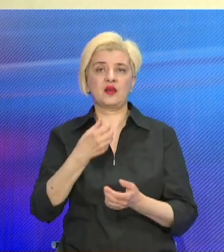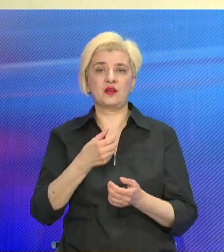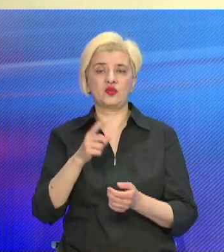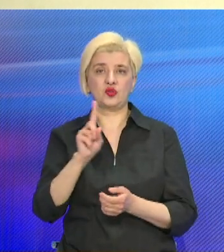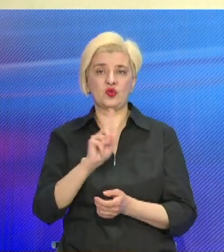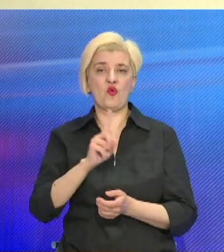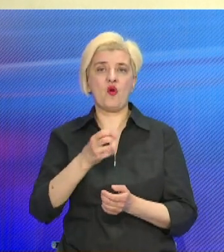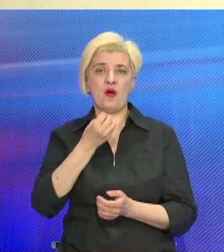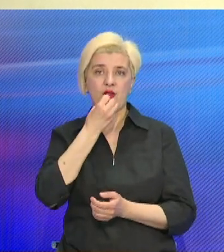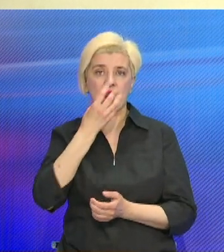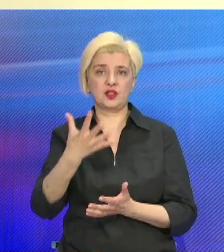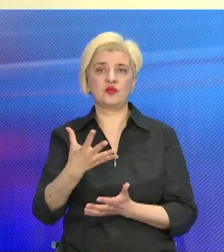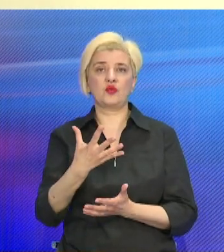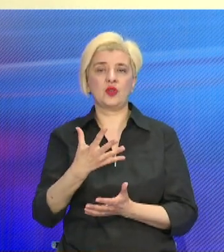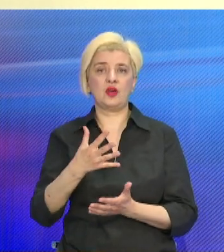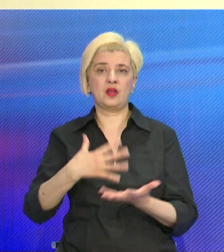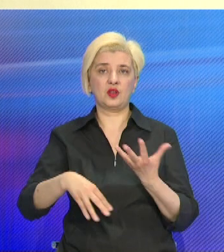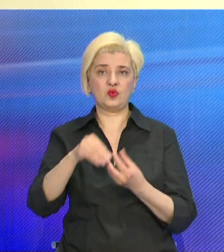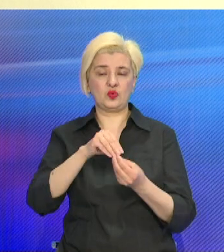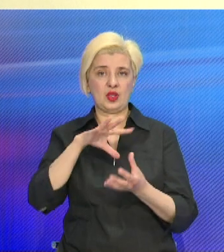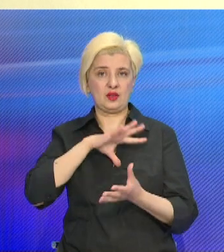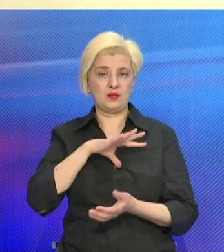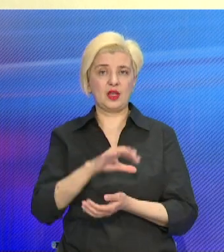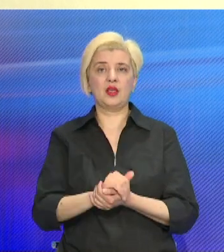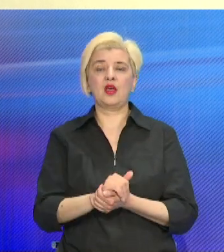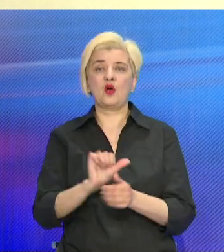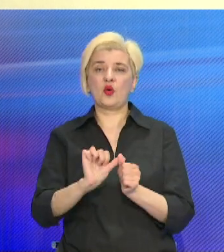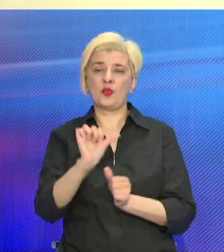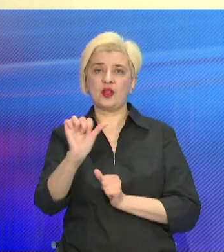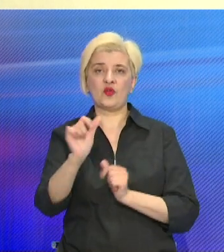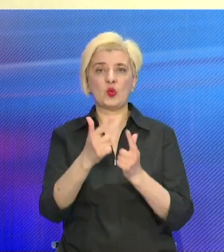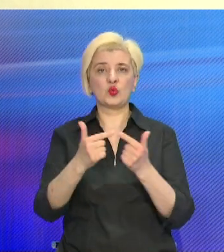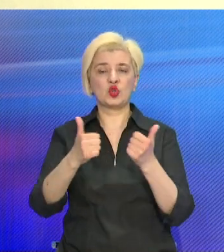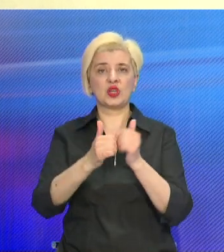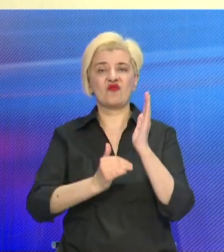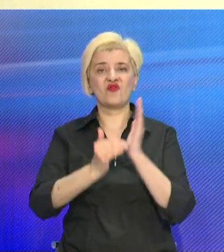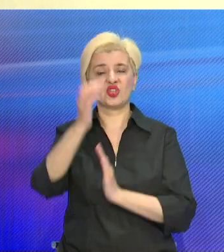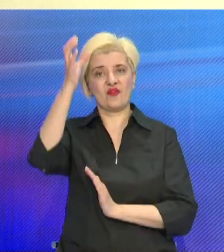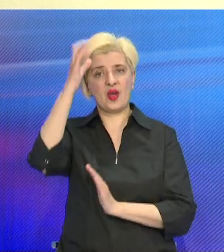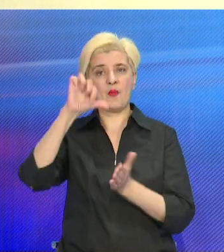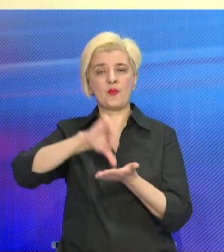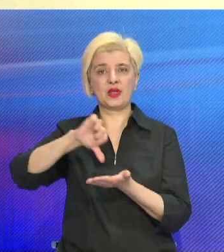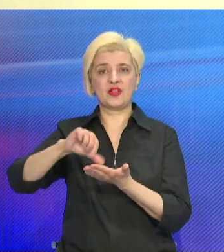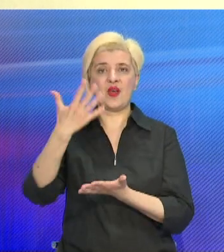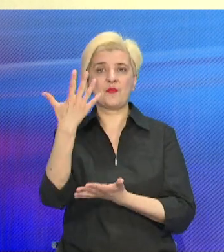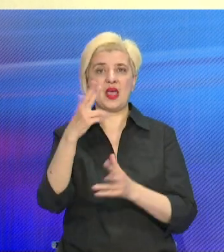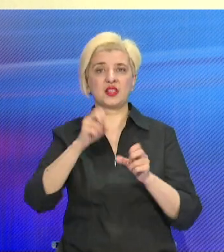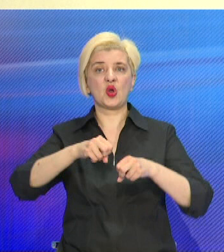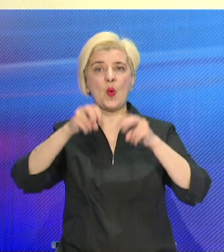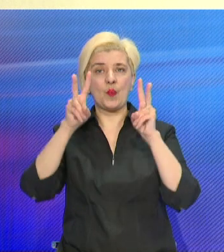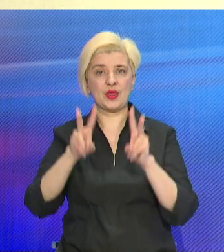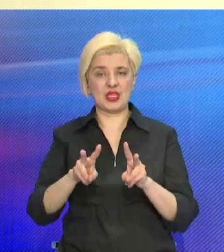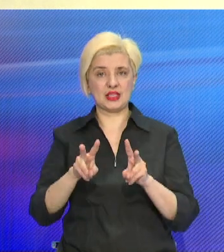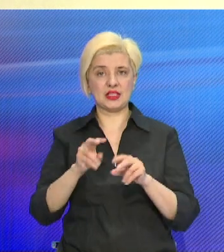результаты были представлены учащимся. Кроме того, учреждения высшего образования представили 5 номинаций, 5